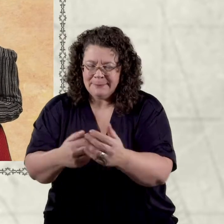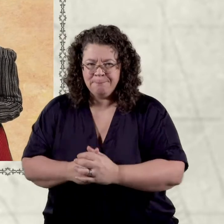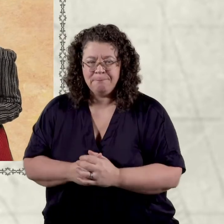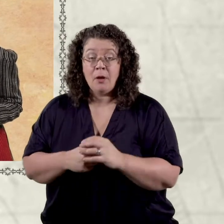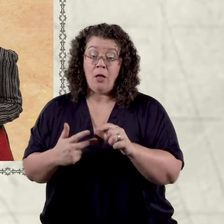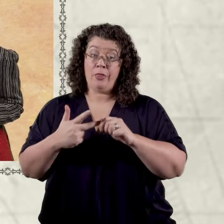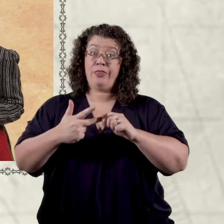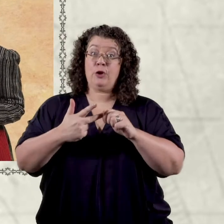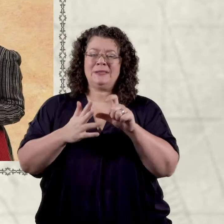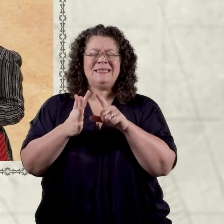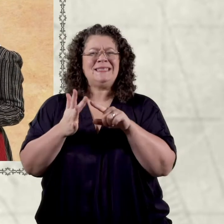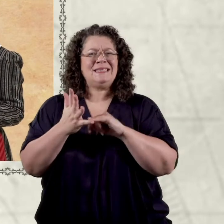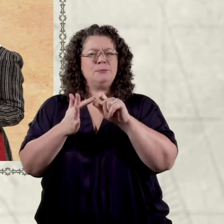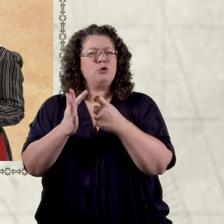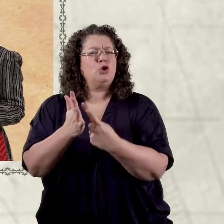cam, chwalu.